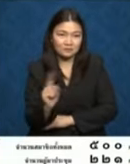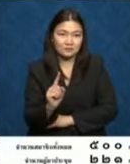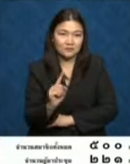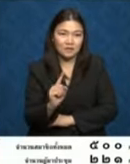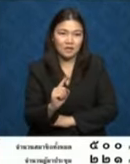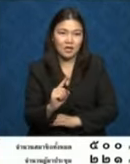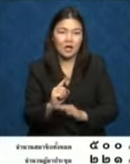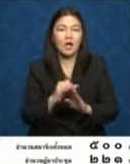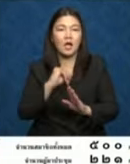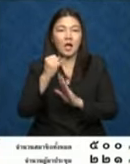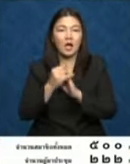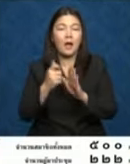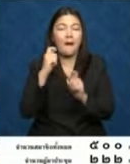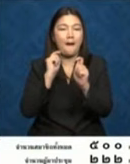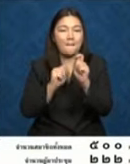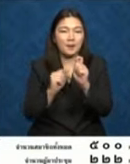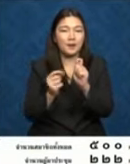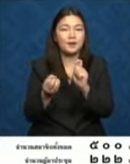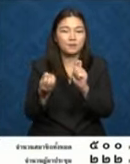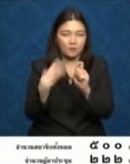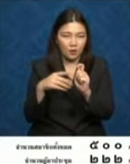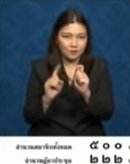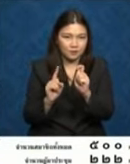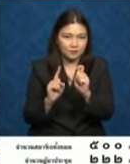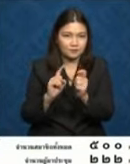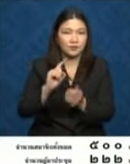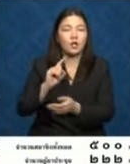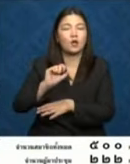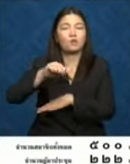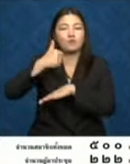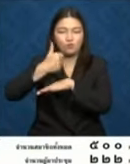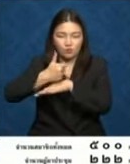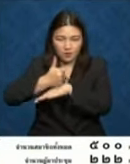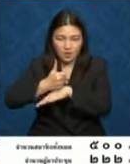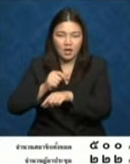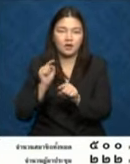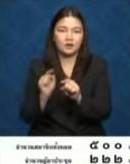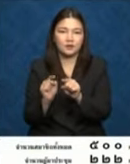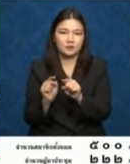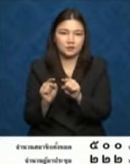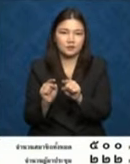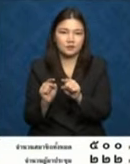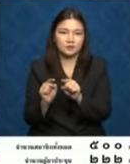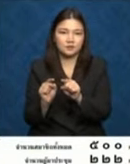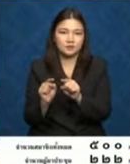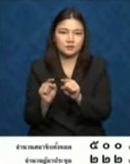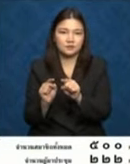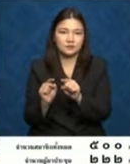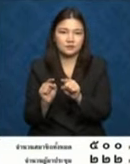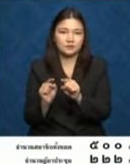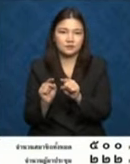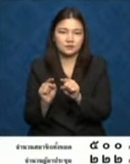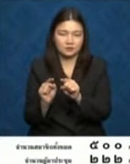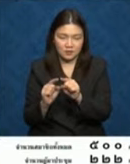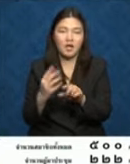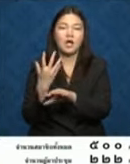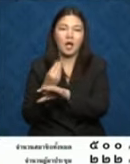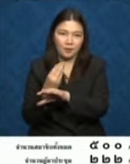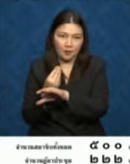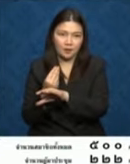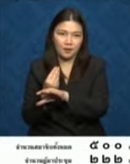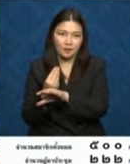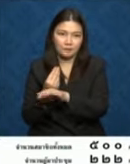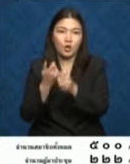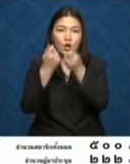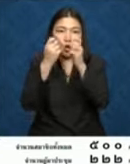ภอสุขโลกท่านผู้อำนวยการนะครับแล้วก็ผู้อำนวยการสำนักงานชลประทานที่4ที่กำแพงเพชรท่านได้ดำเนินการ